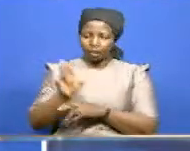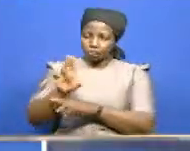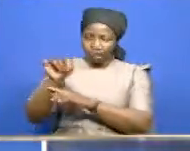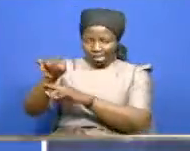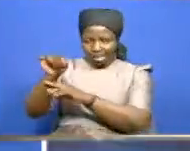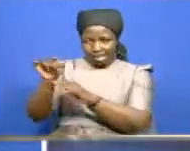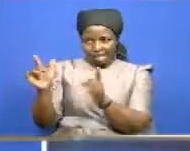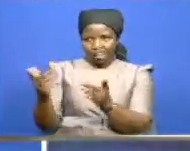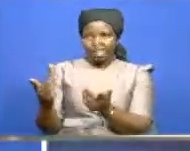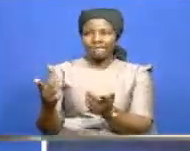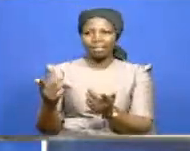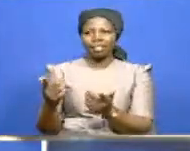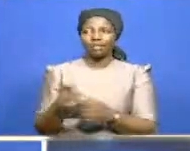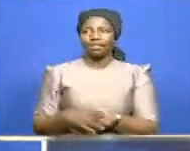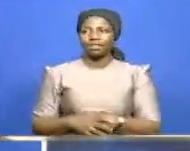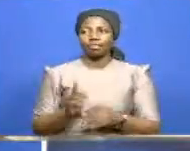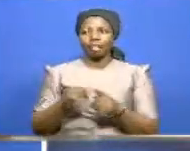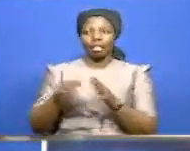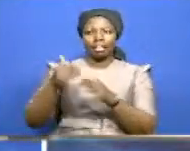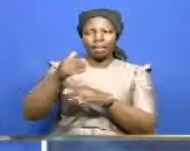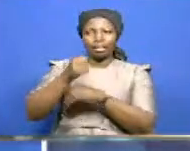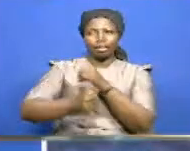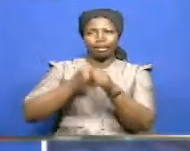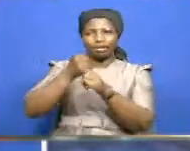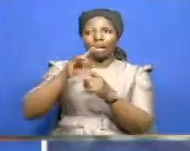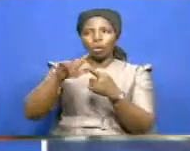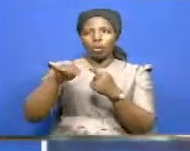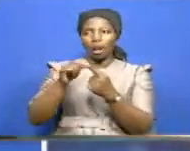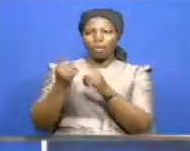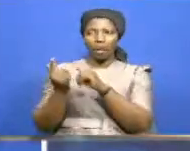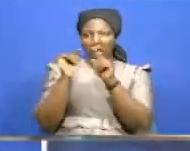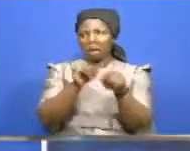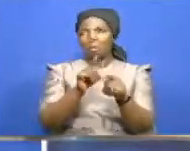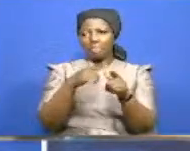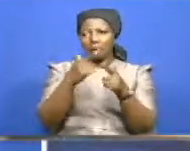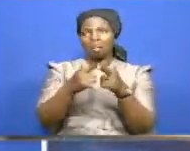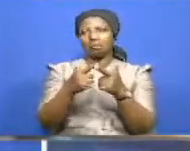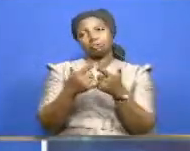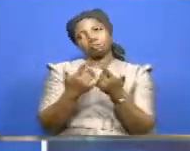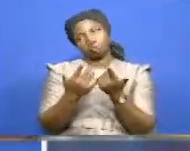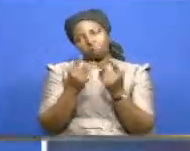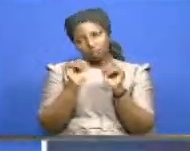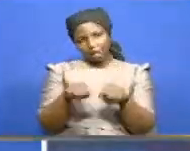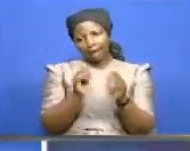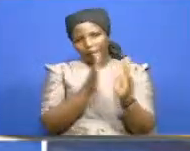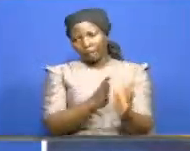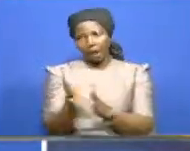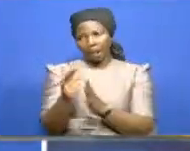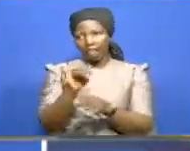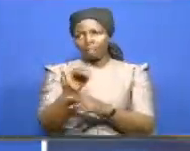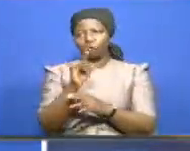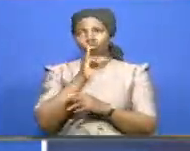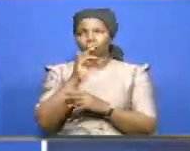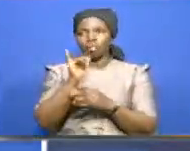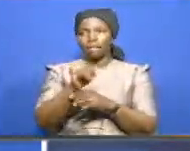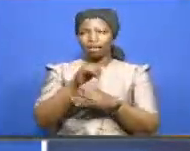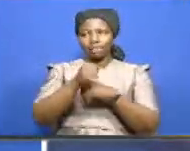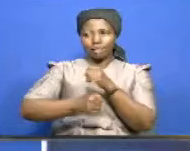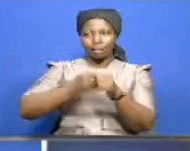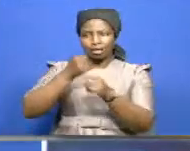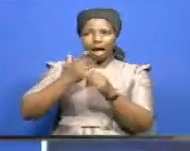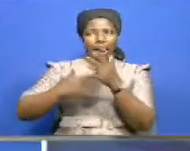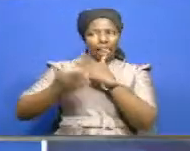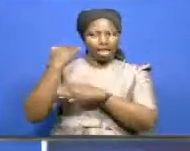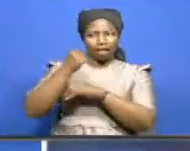kidogo. Hiyo mwaka mwingine tukikuja, tukuje tu apply hiyo. So hiyo mwaka yenye